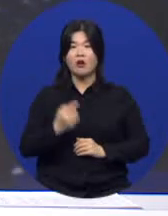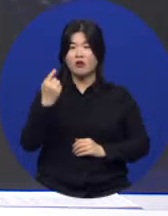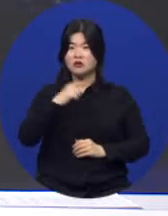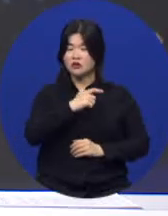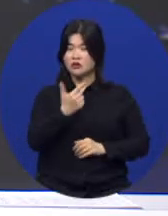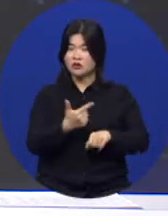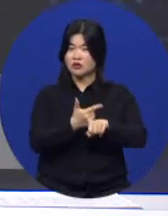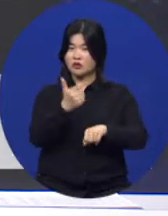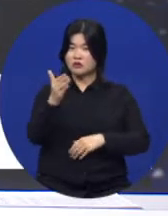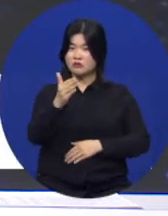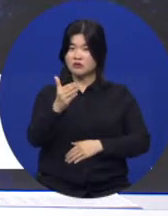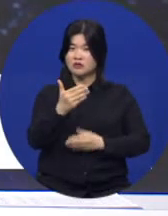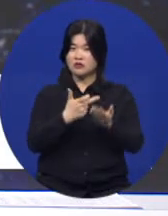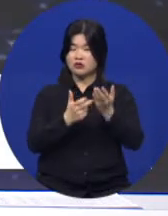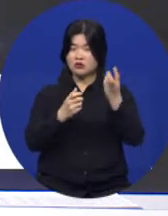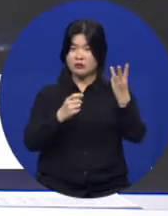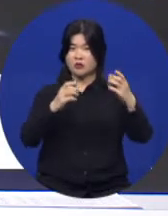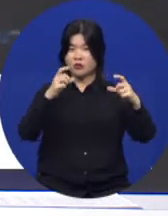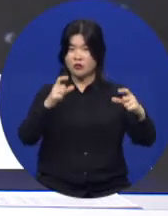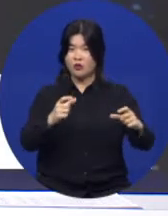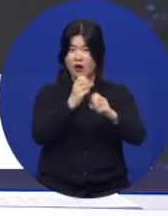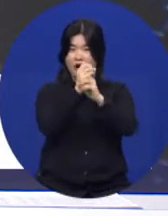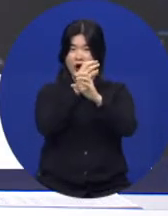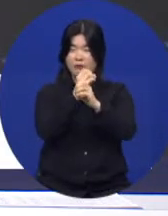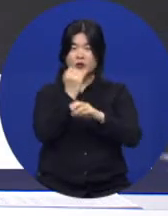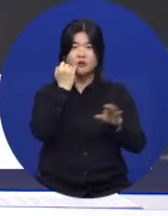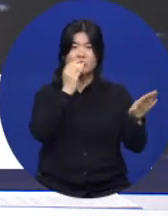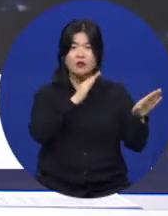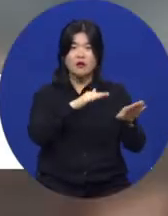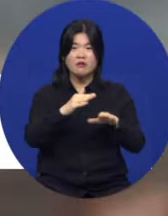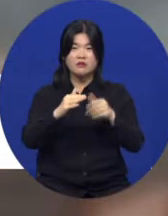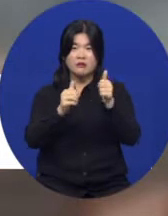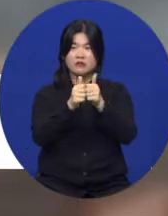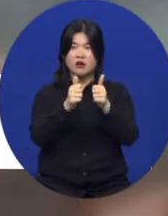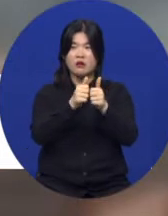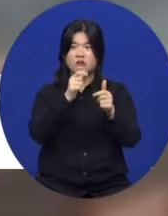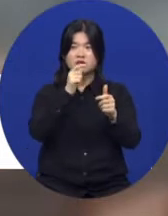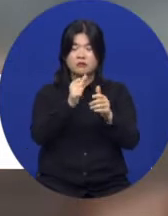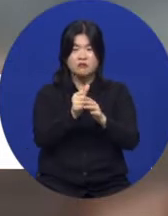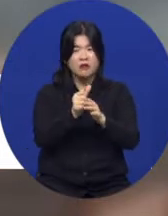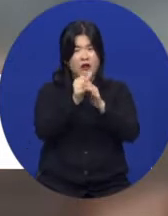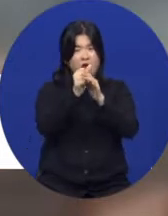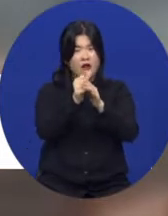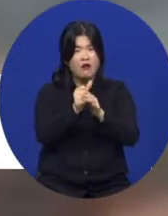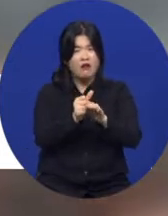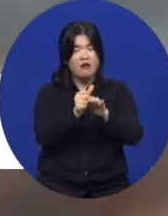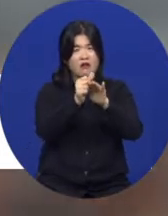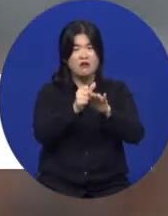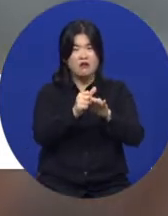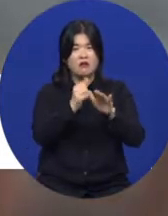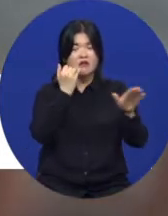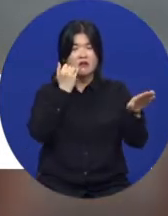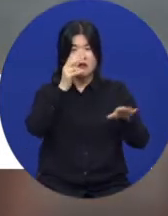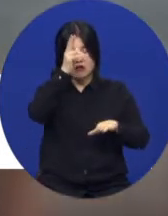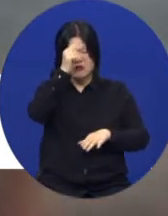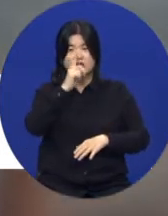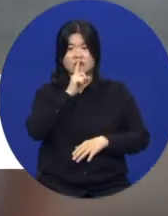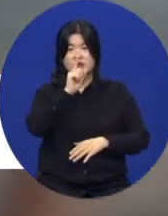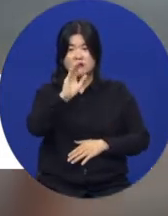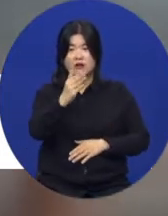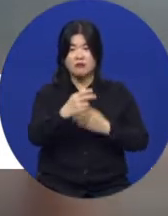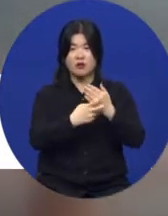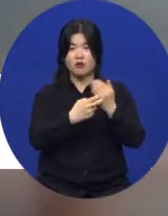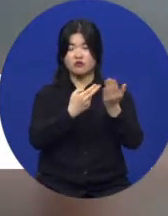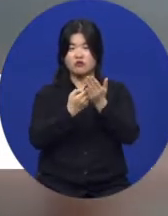어제 저녁 6시쯤 제주시 삼도 2동에 탑동 앞바다에서 남성이 물에 떠 있다는 신고가 119 에 접수된 병원으로